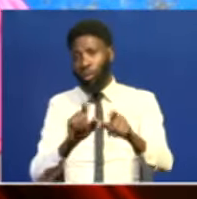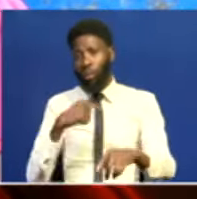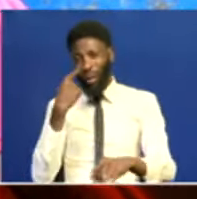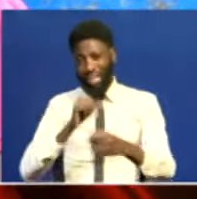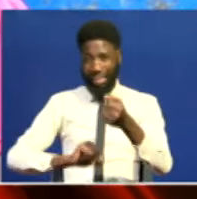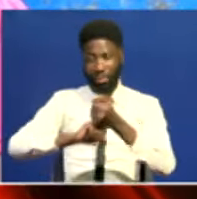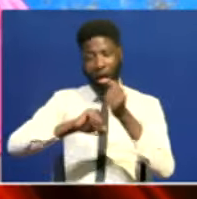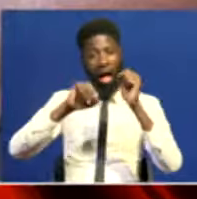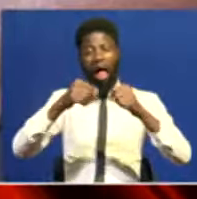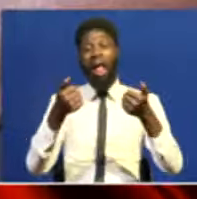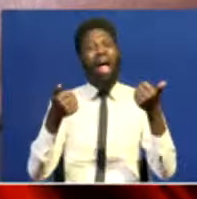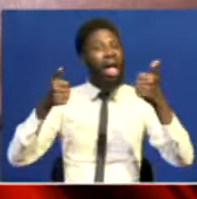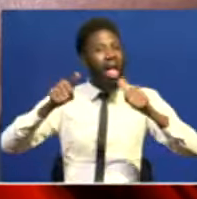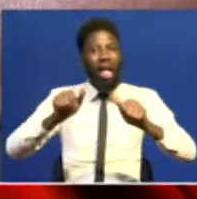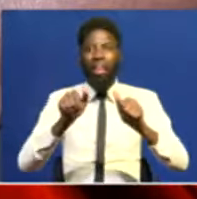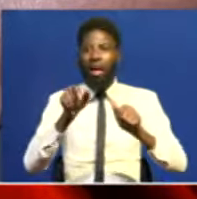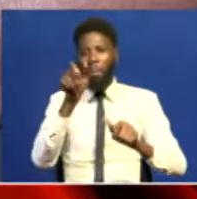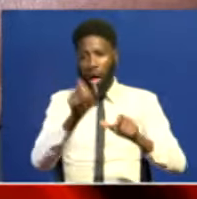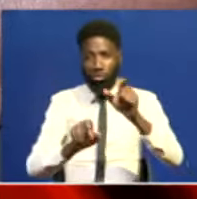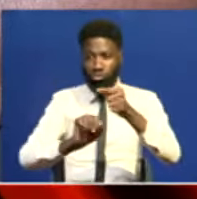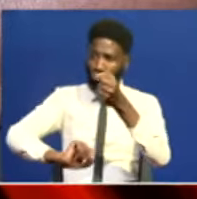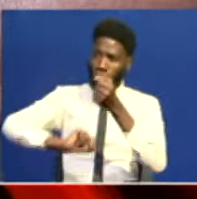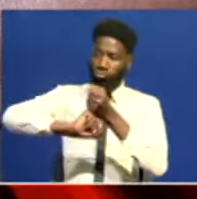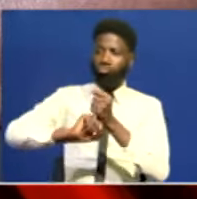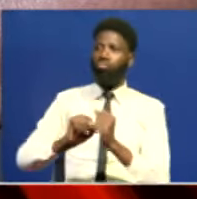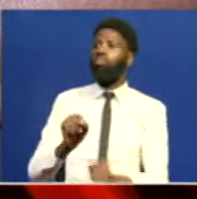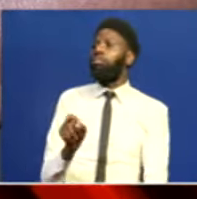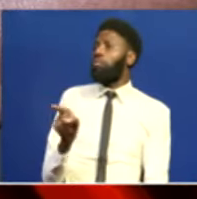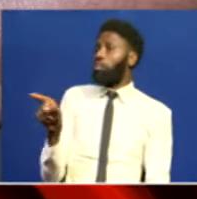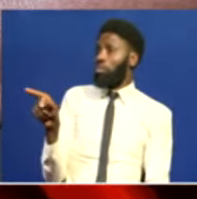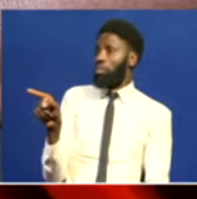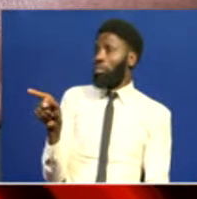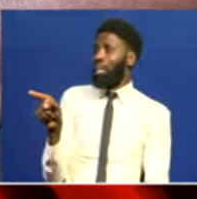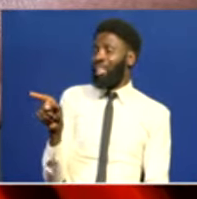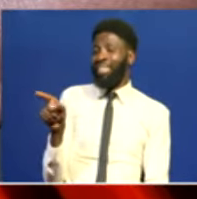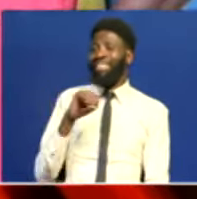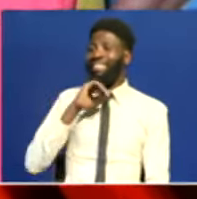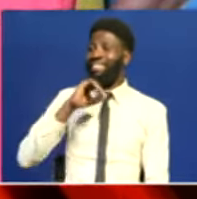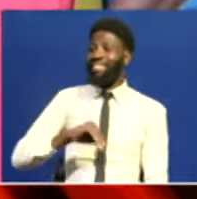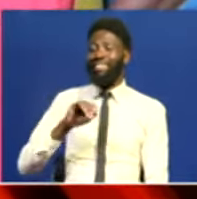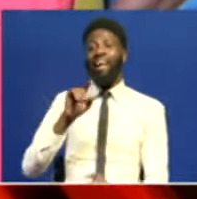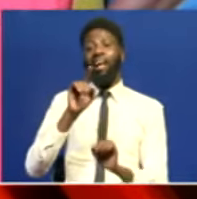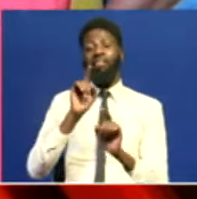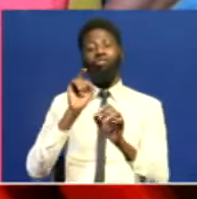kunaweza tokea mtu yoyote akanisaidia huyu mtoto akapata kwenda shule, nitashukuru.